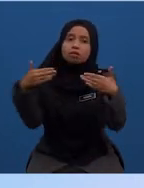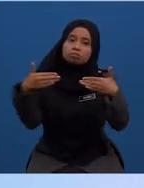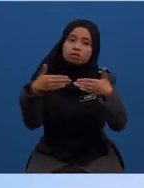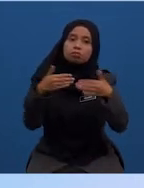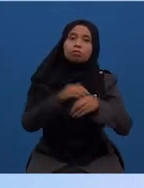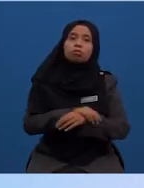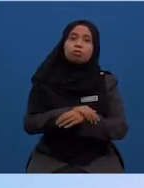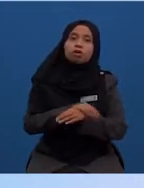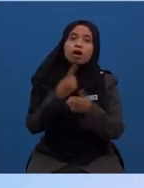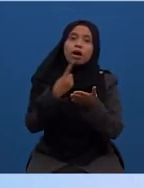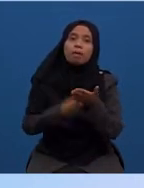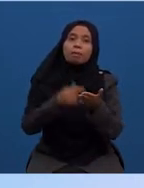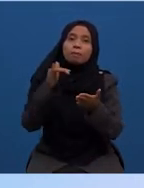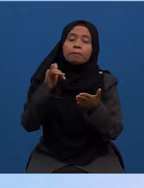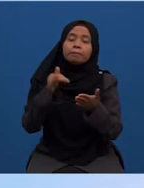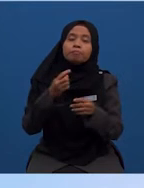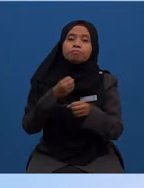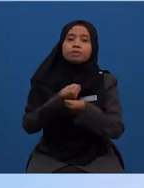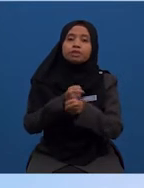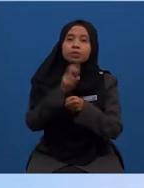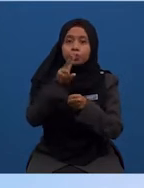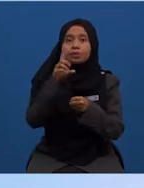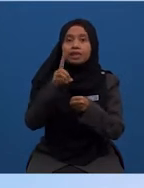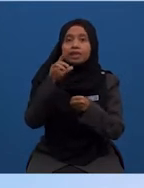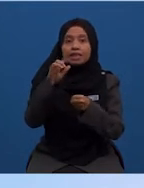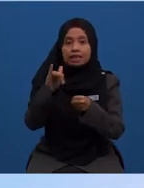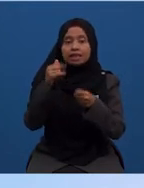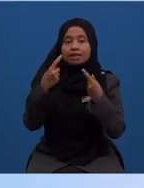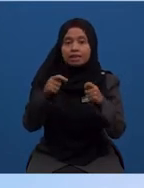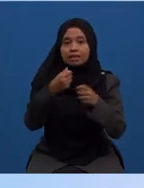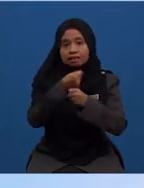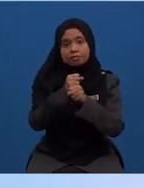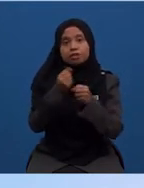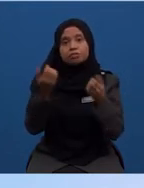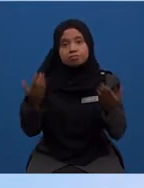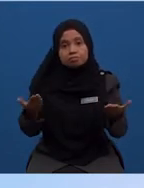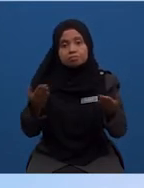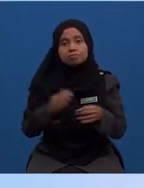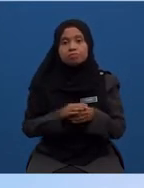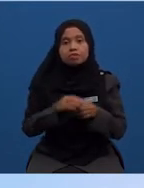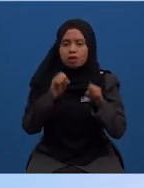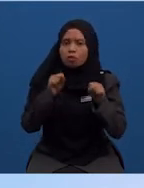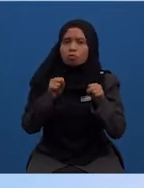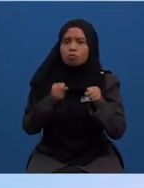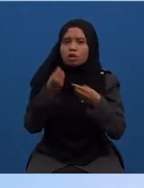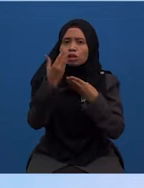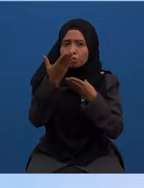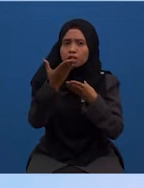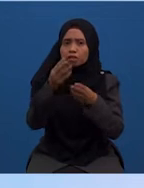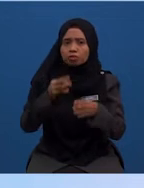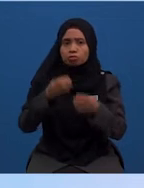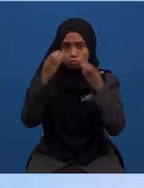bersambung? Apa ya bentuk dua dimensi yang telah terbentuk? Boleh beritahu